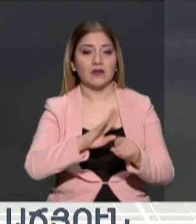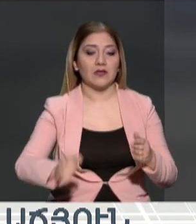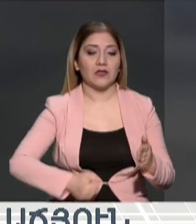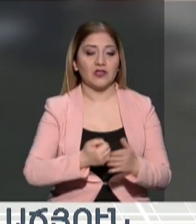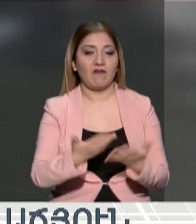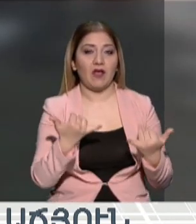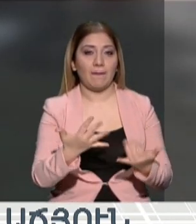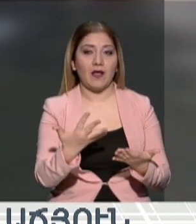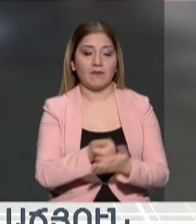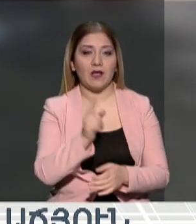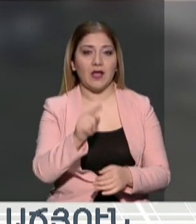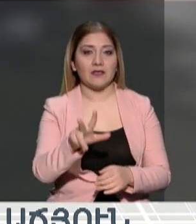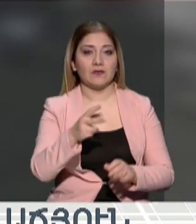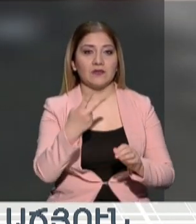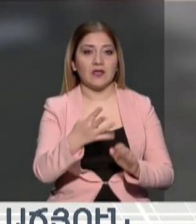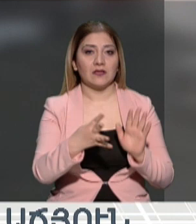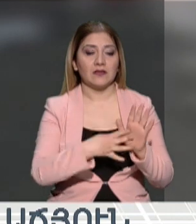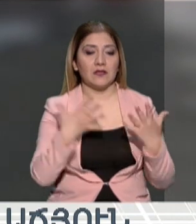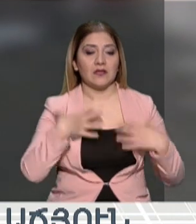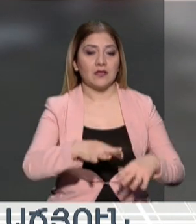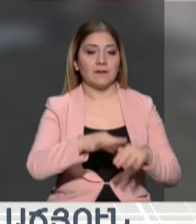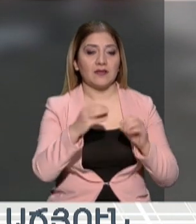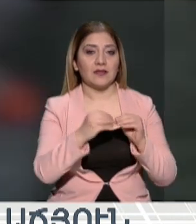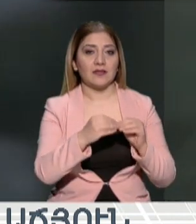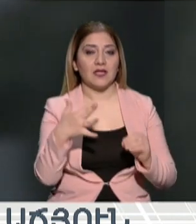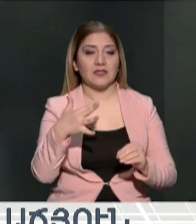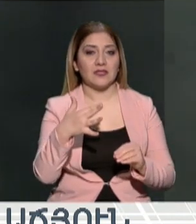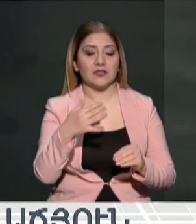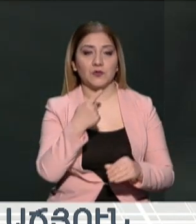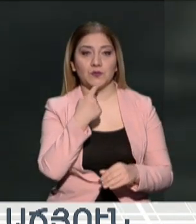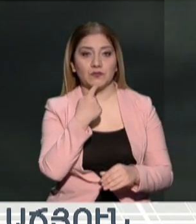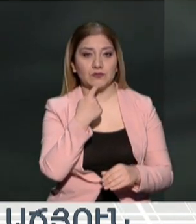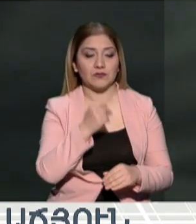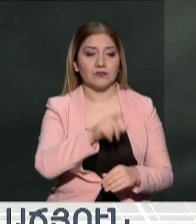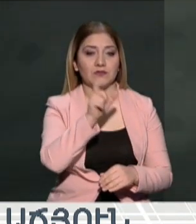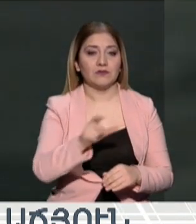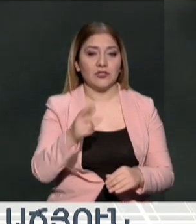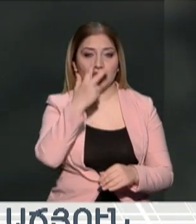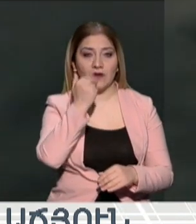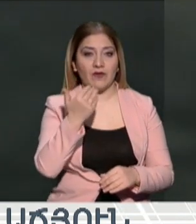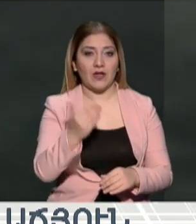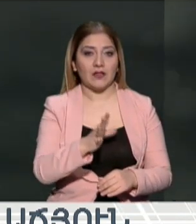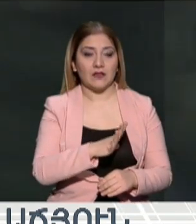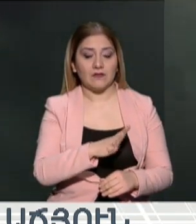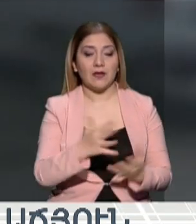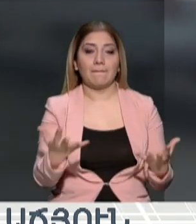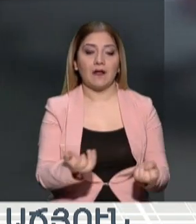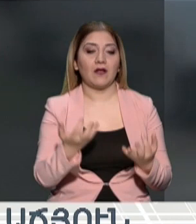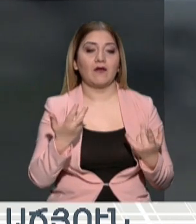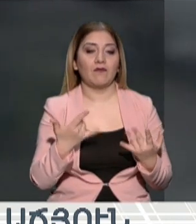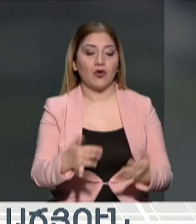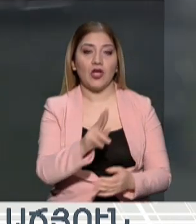այսօր հայտնաբերվել է 1329 աճյուն, որից 15-ը նախնական տվյալով քաղաքացիական անձինք են։